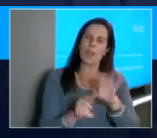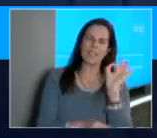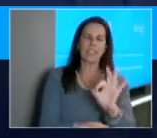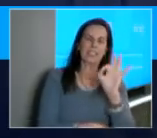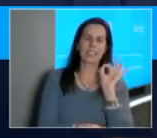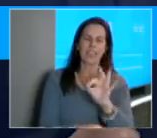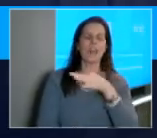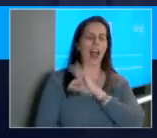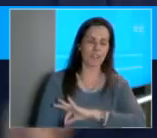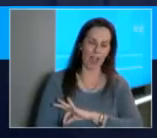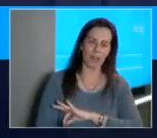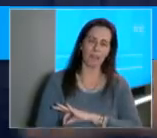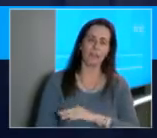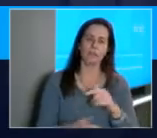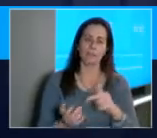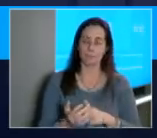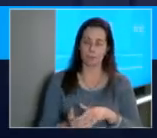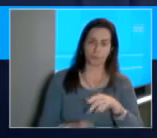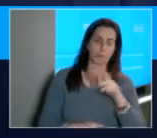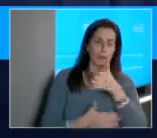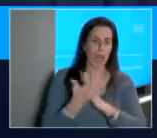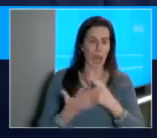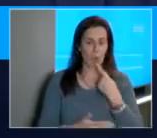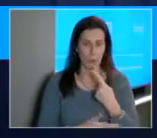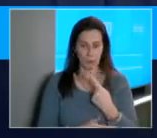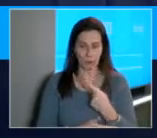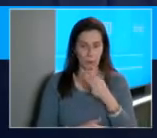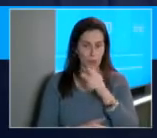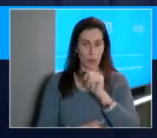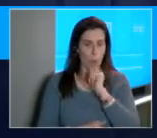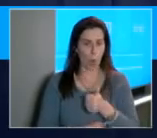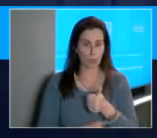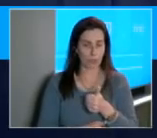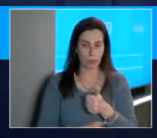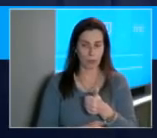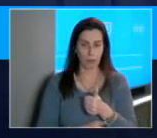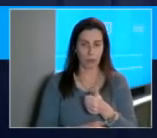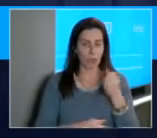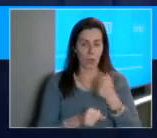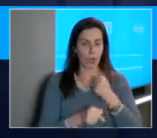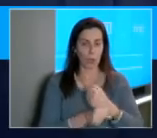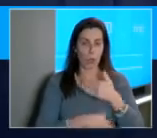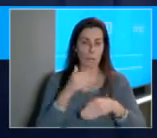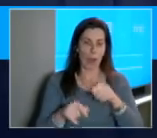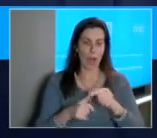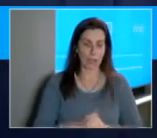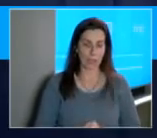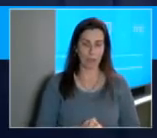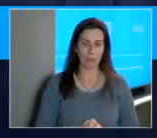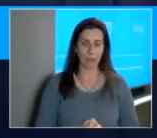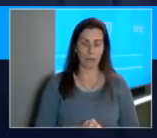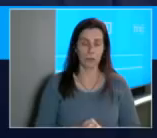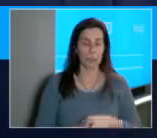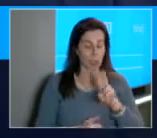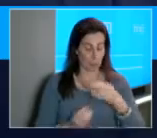את הרווח הפוליטי על הגב שלו, ולכן היה כאוס. שאומרת שהוא לא רצה ללכת על המהלך הזה, שהוא באמת עם המון